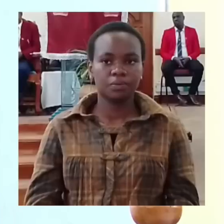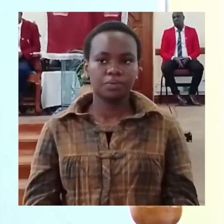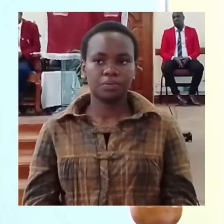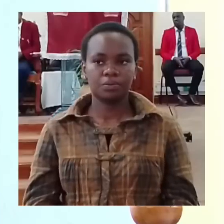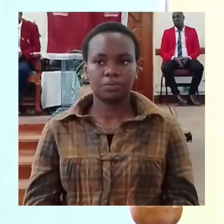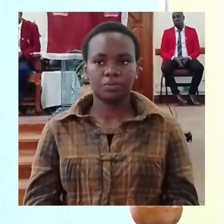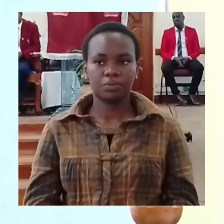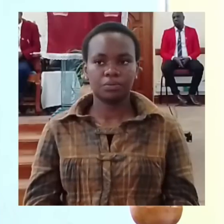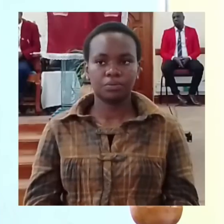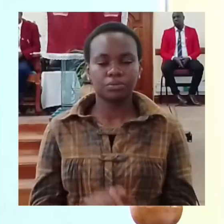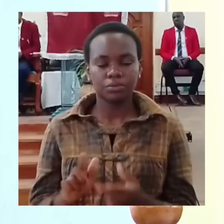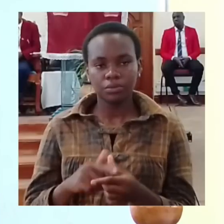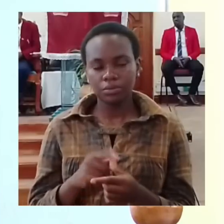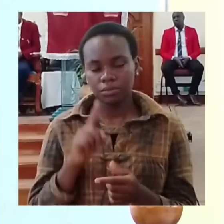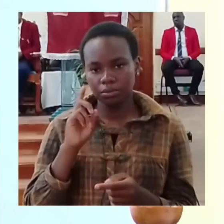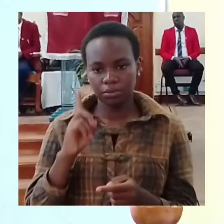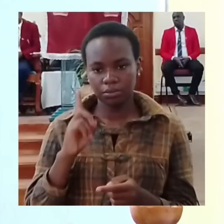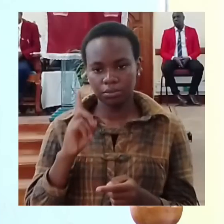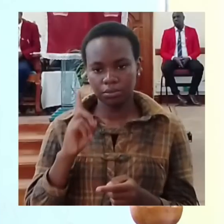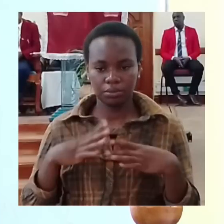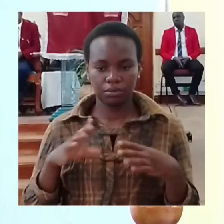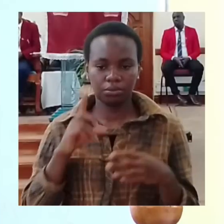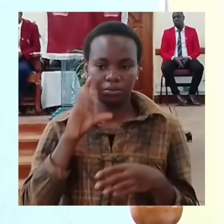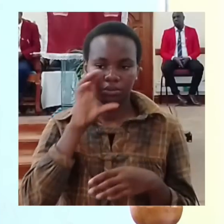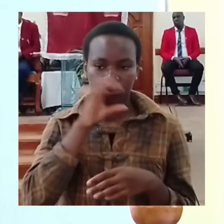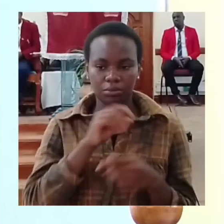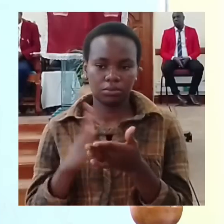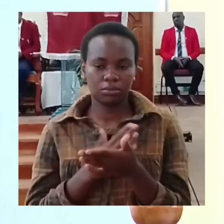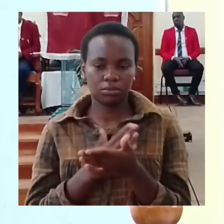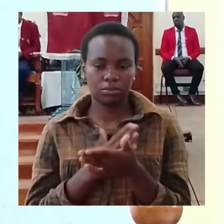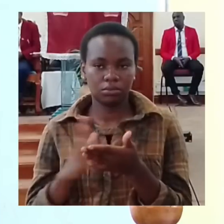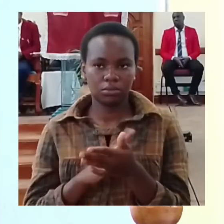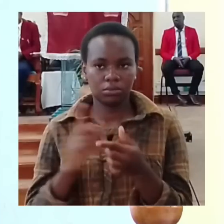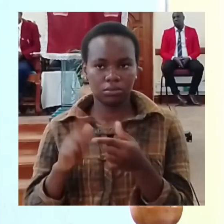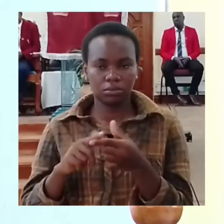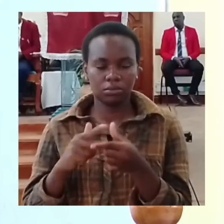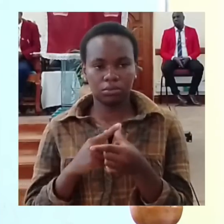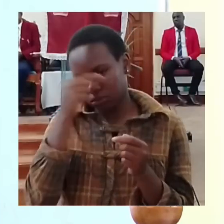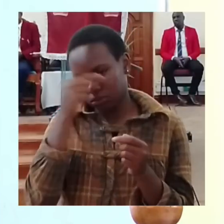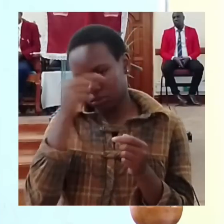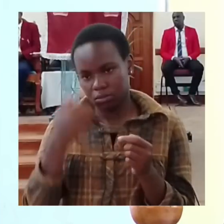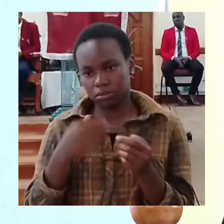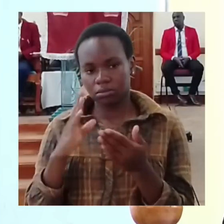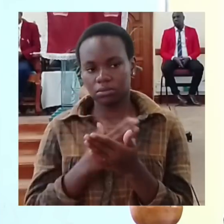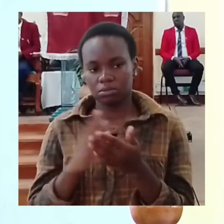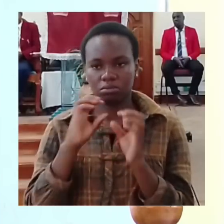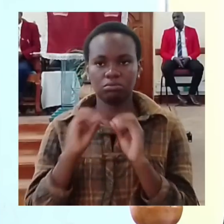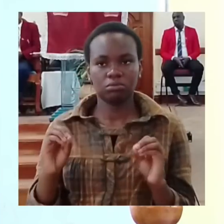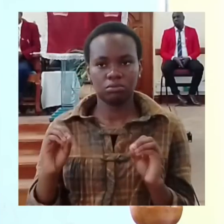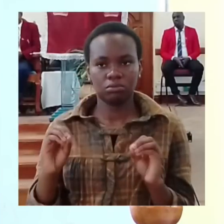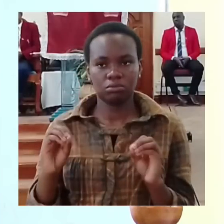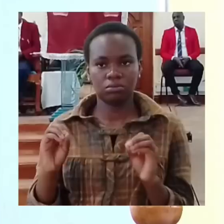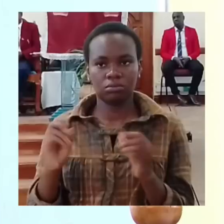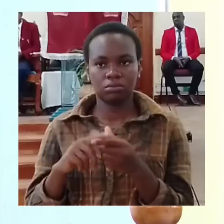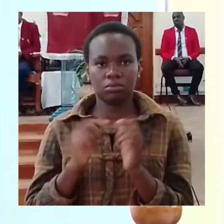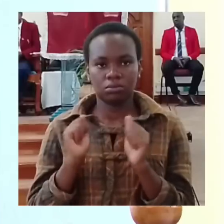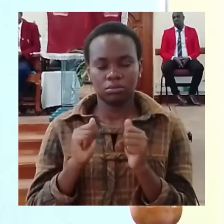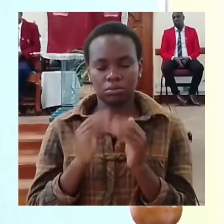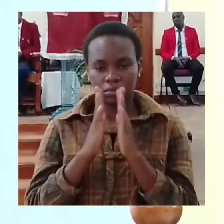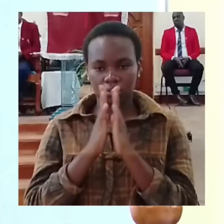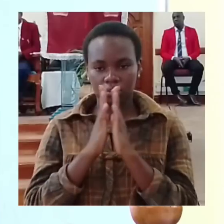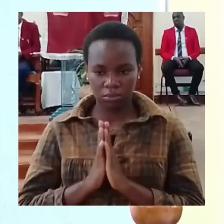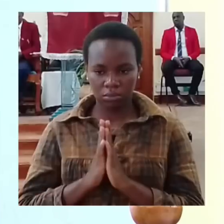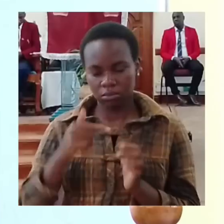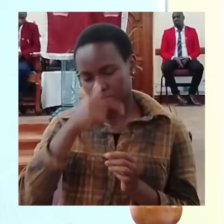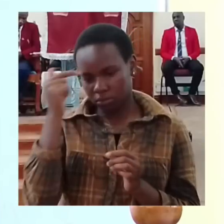Nĩ kwaga kwagire mũndũ. Rĩu ona tũtingĩina tondũ gũtirĩ na mũndũ wa gwĩka atĩa? Akũinithia. Ona tũtingĩhoya gũtirĩ mũndũ